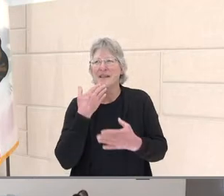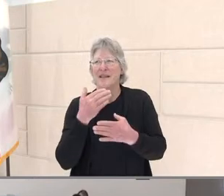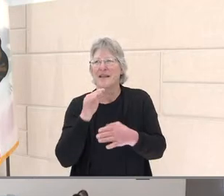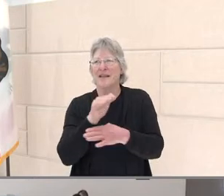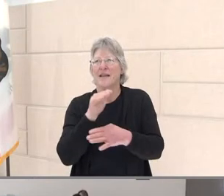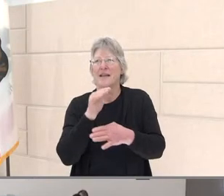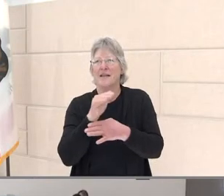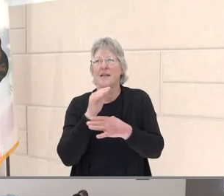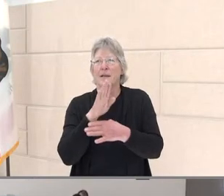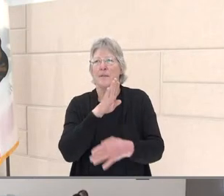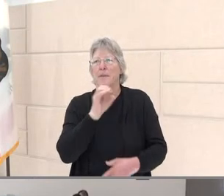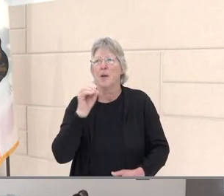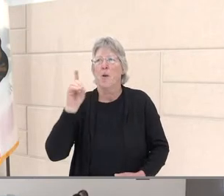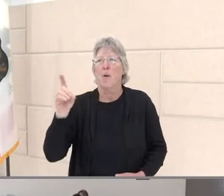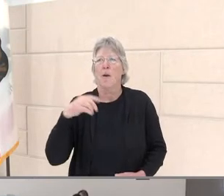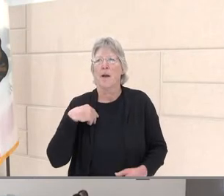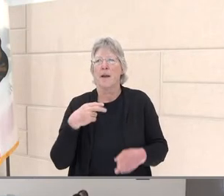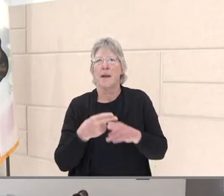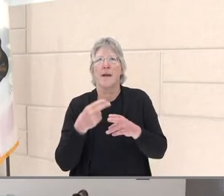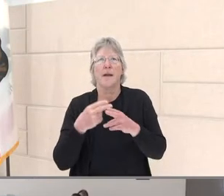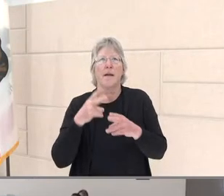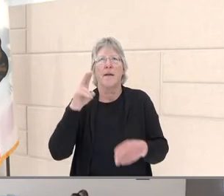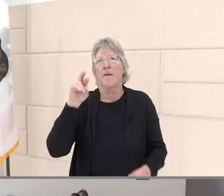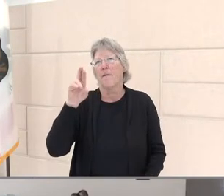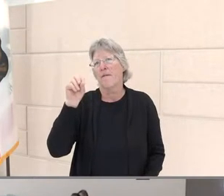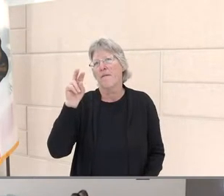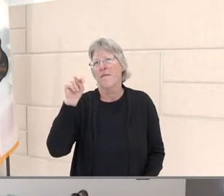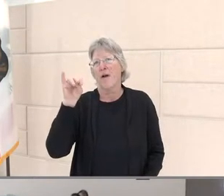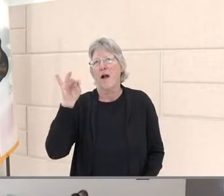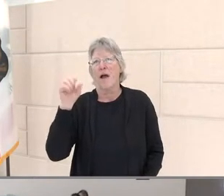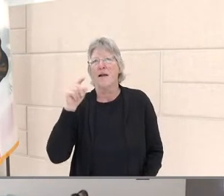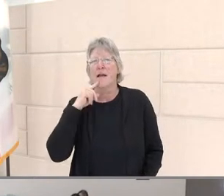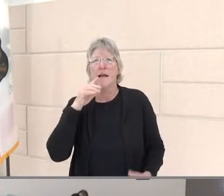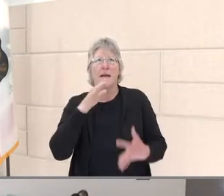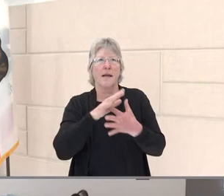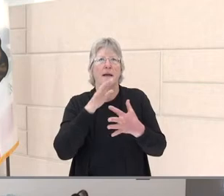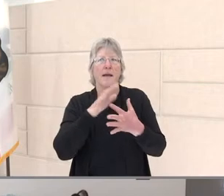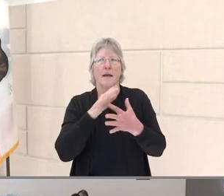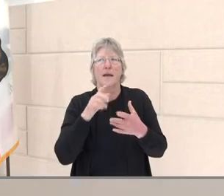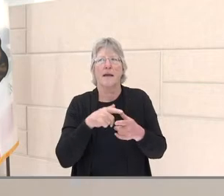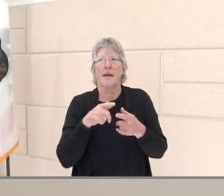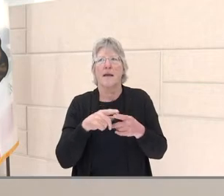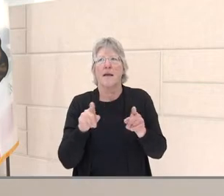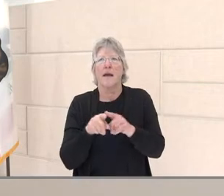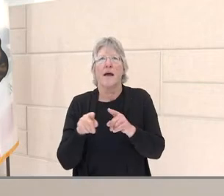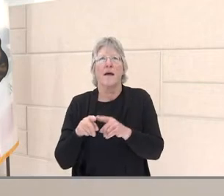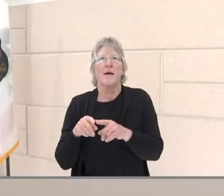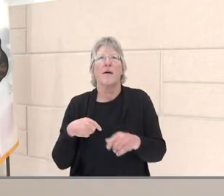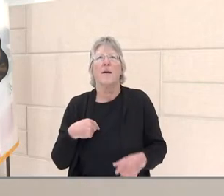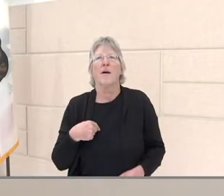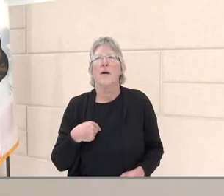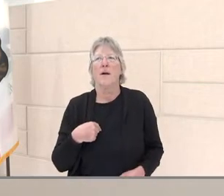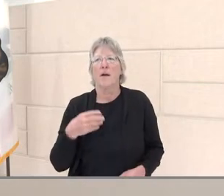សួស្តីសមាជិកគណៈកម្មការសាលារៀនខ្ញុំឈ្មោះ Monica Jimenez